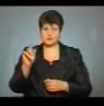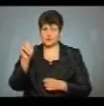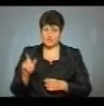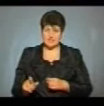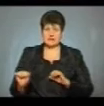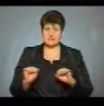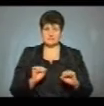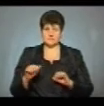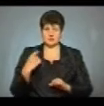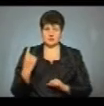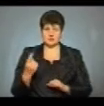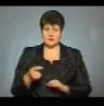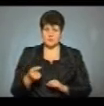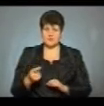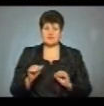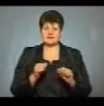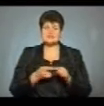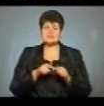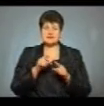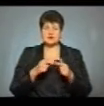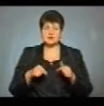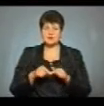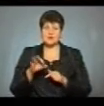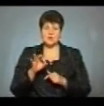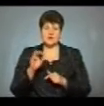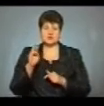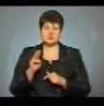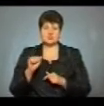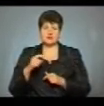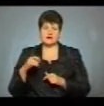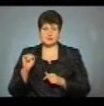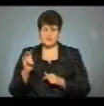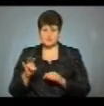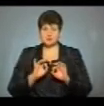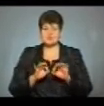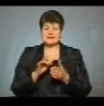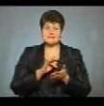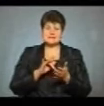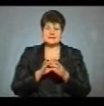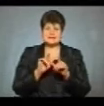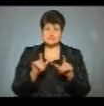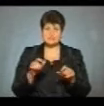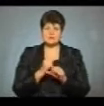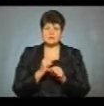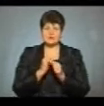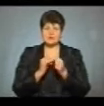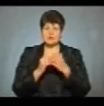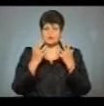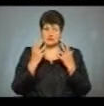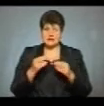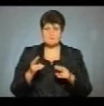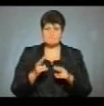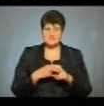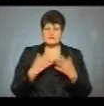Тернополя. Керівниця цієї організації Ольга Шахін розповідає, центр працюватиме щодня, окрім вихідних,